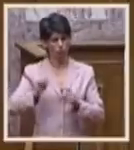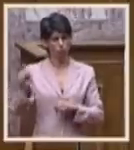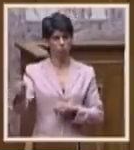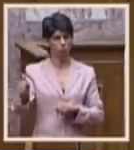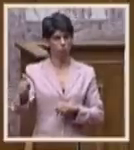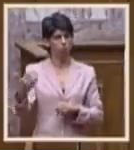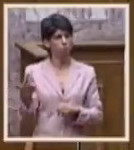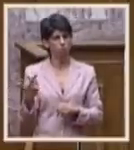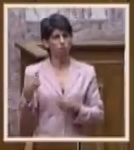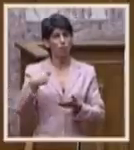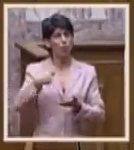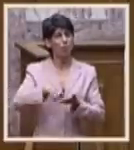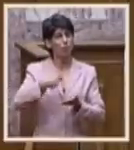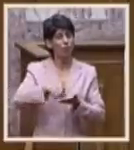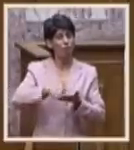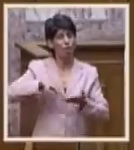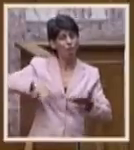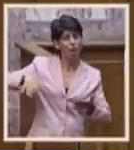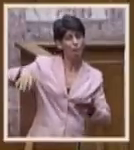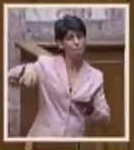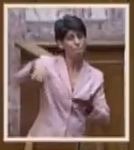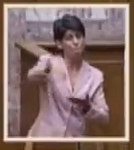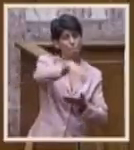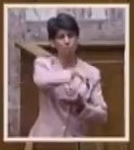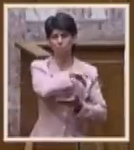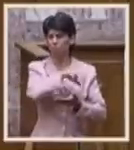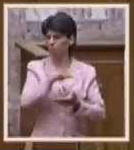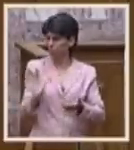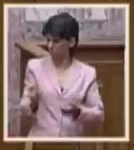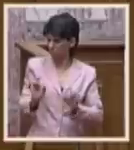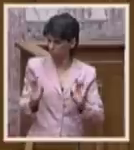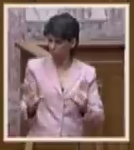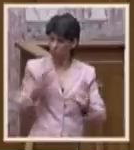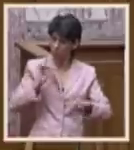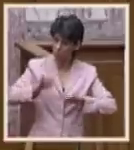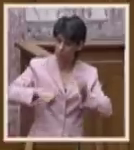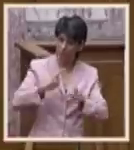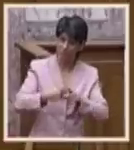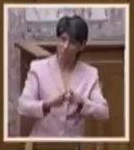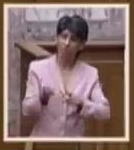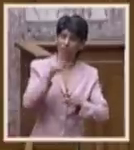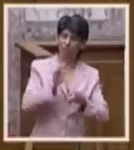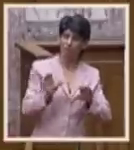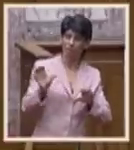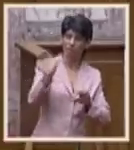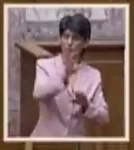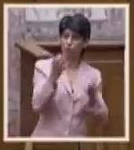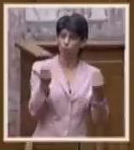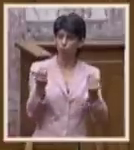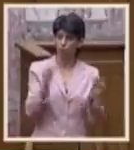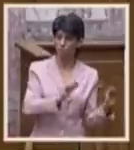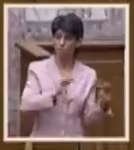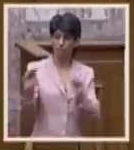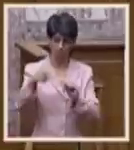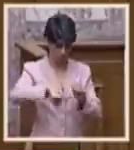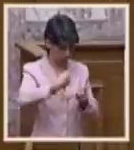Συντηρούνται φορολογικοί παράδεισοι, παρά τις διαμαρτυρίες και προσπάθειες της Ελλάδας και άλλων χωρών, όπου πολλοί μεταφέρουν